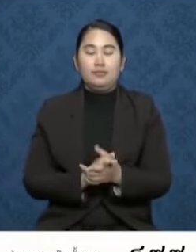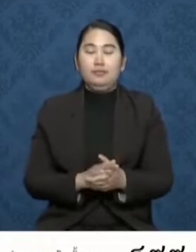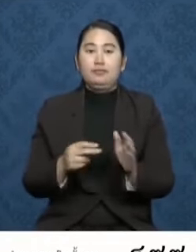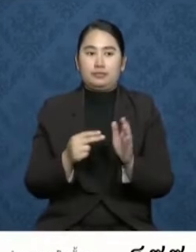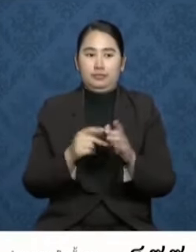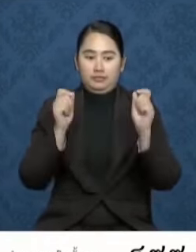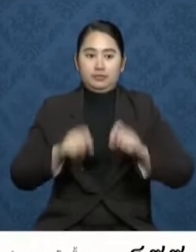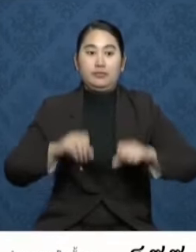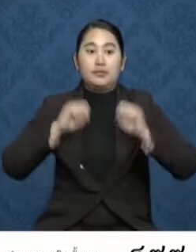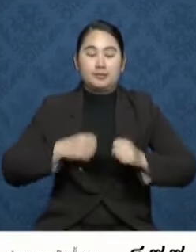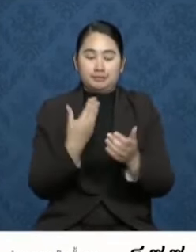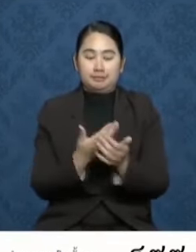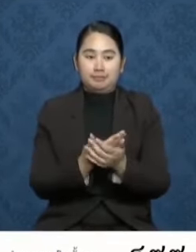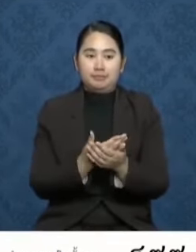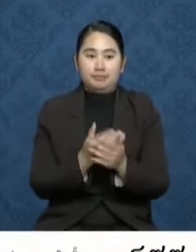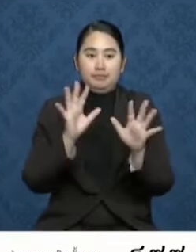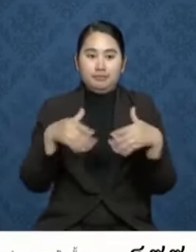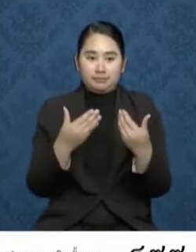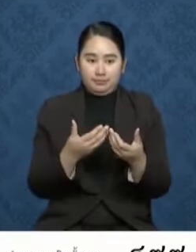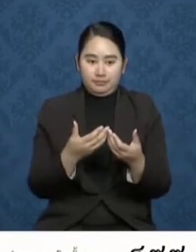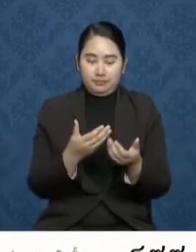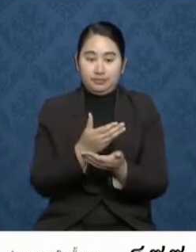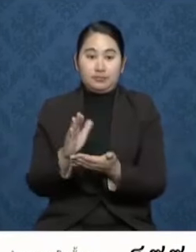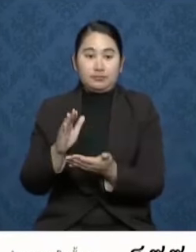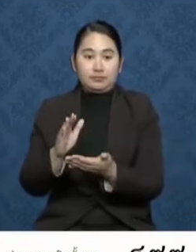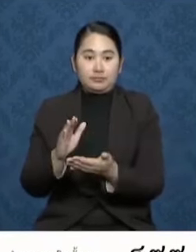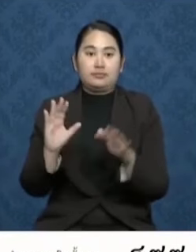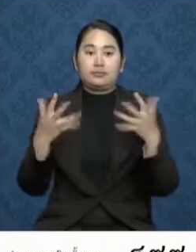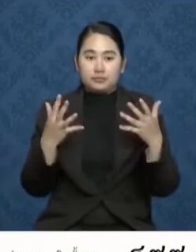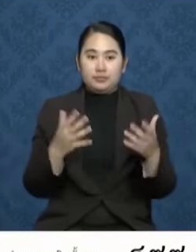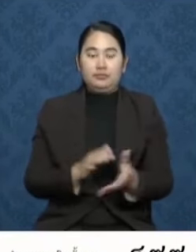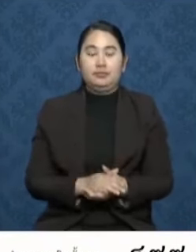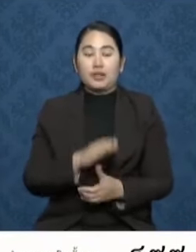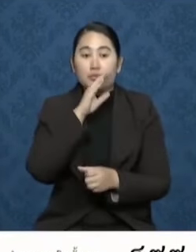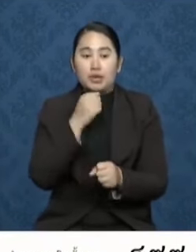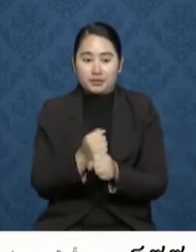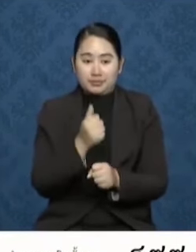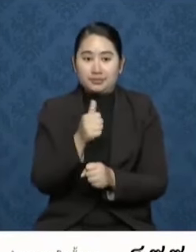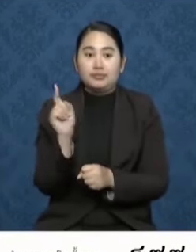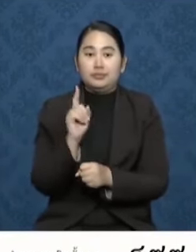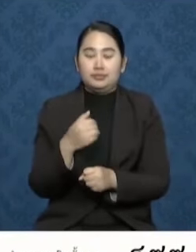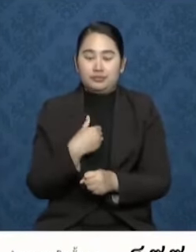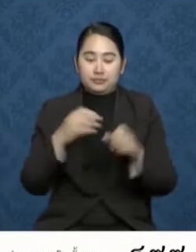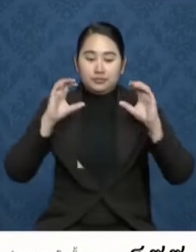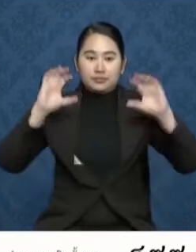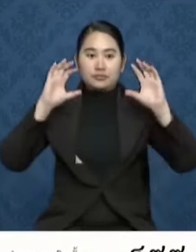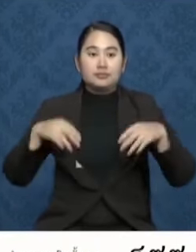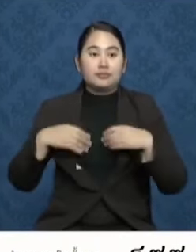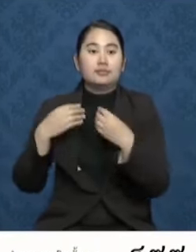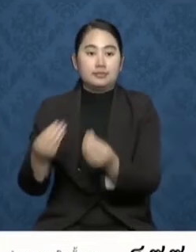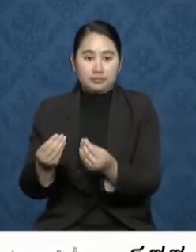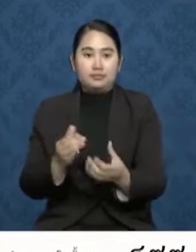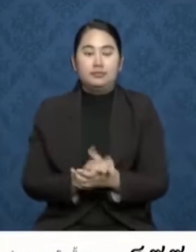ข้อตกลงแบ่งรายได้ให้กับกรมธนารักษ์ถ้าให้ดีที่สุดคือให้คืนกับรัฐบาลตามที่นายก